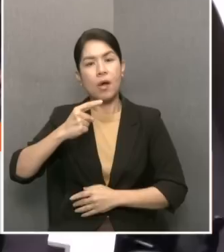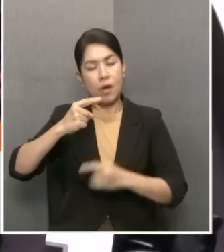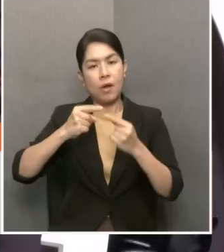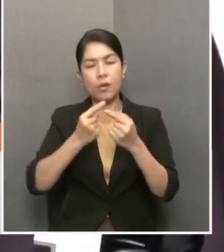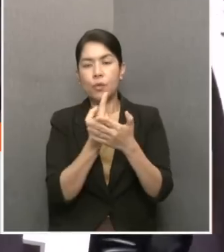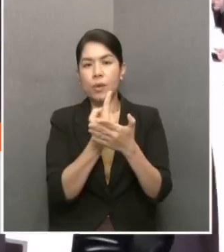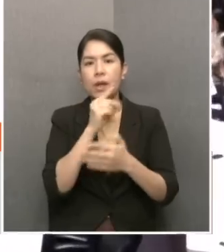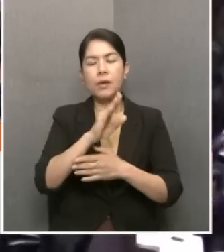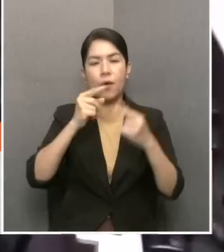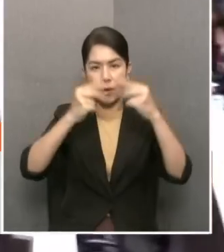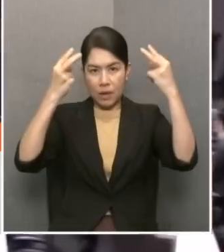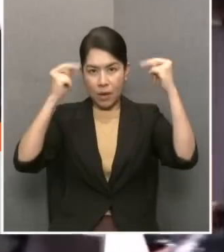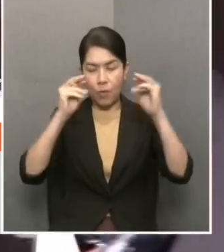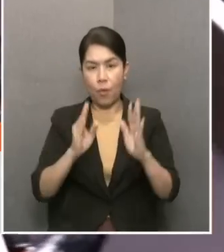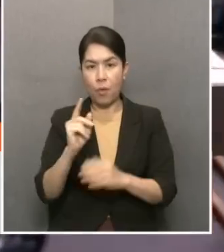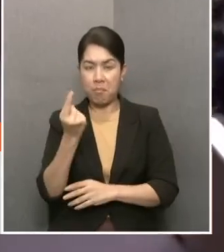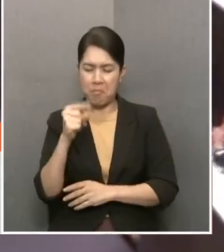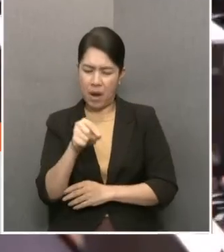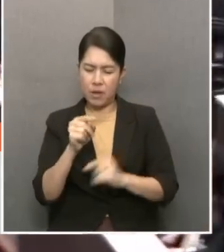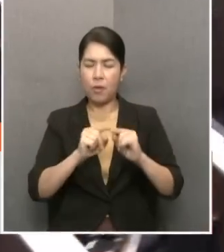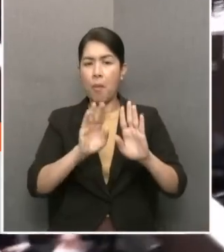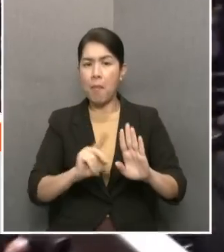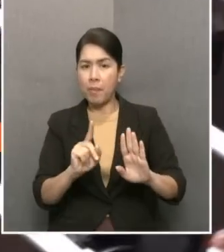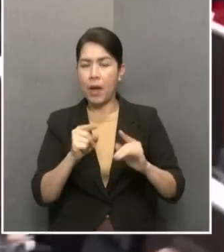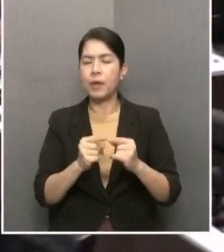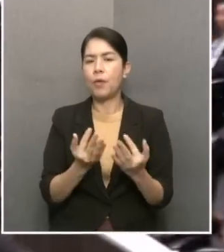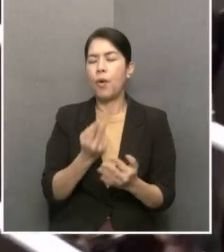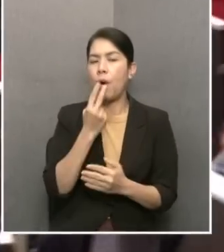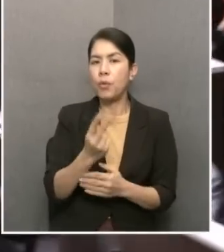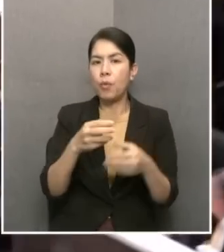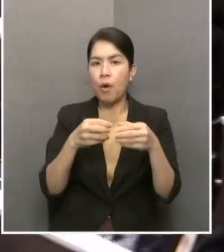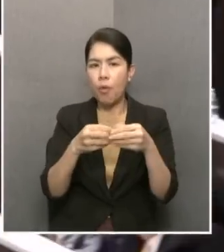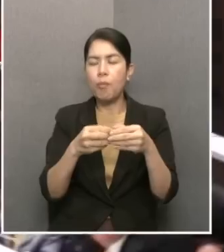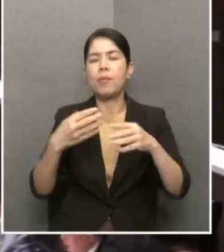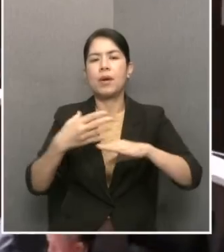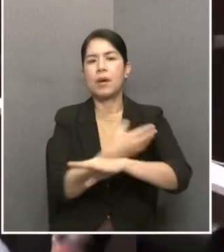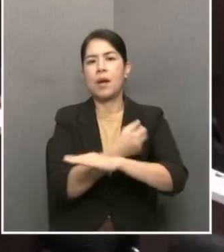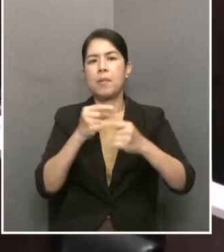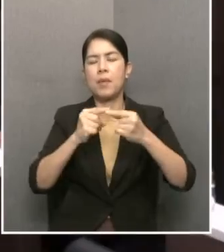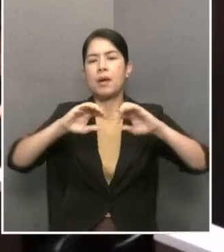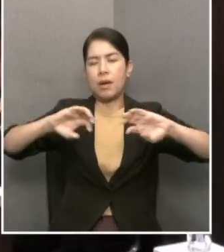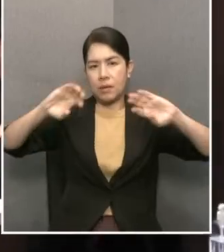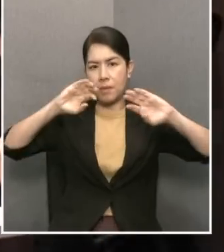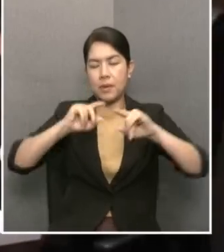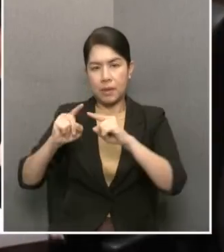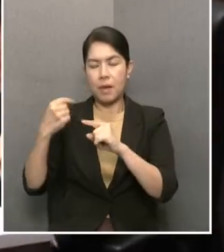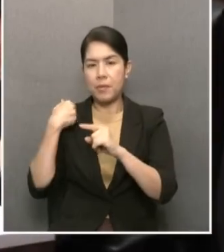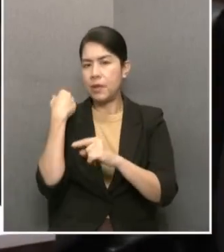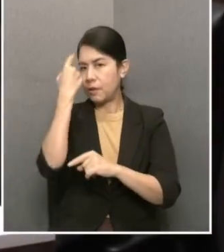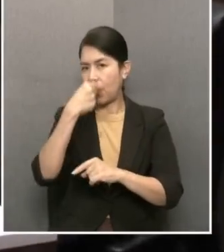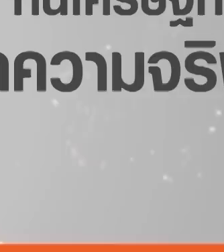ขอดูก่อนนะขอดูหน้าตาของพรรคร่วมรัฐบาลของพรรคเพื่อไทยว่าจะมีพรรคไหนอยู่ร่วมบ้างครับ